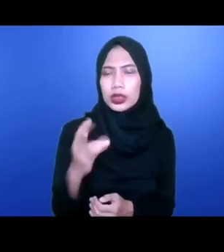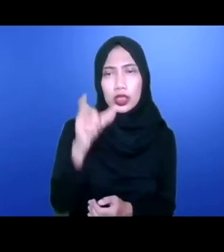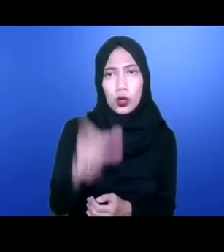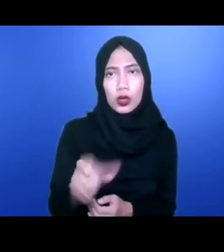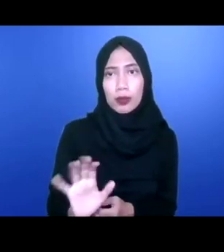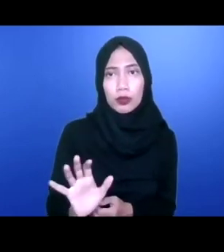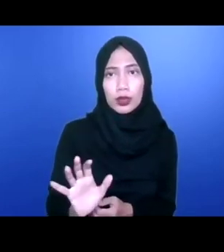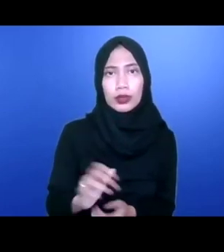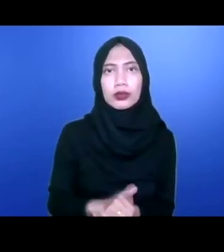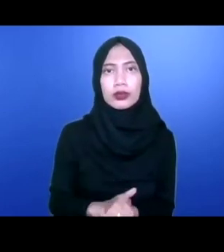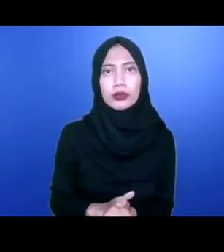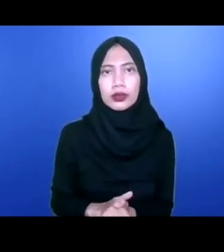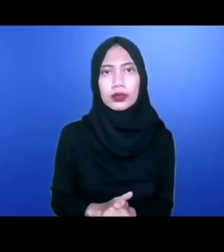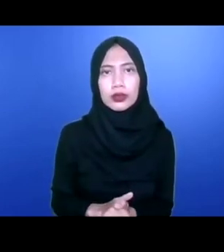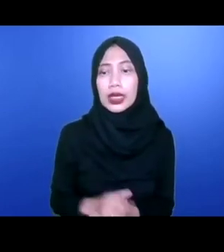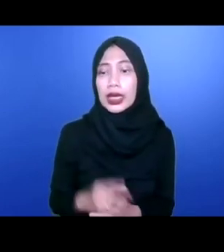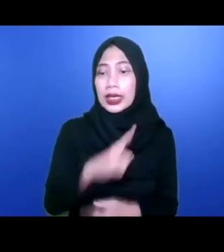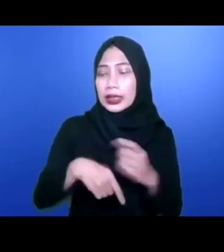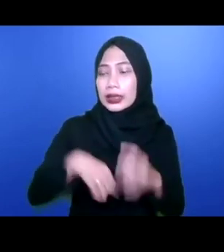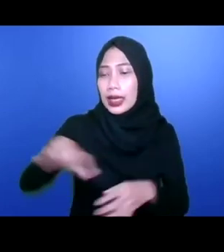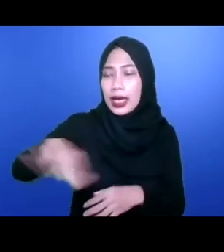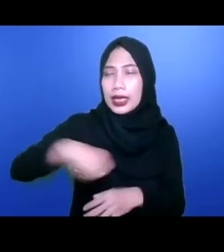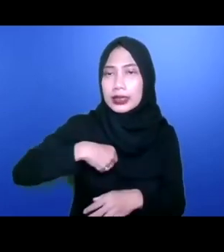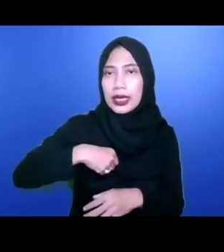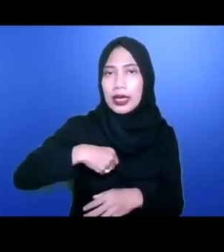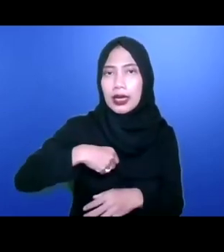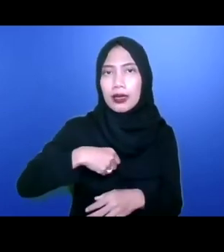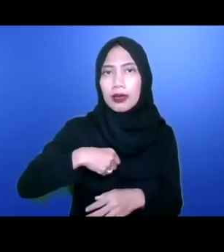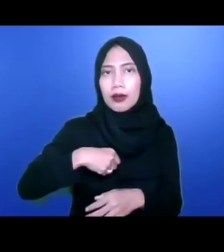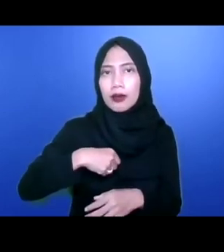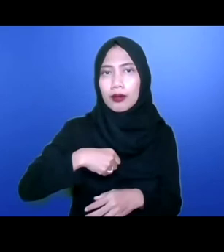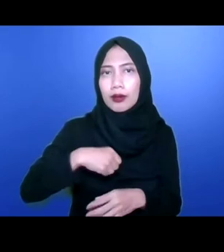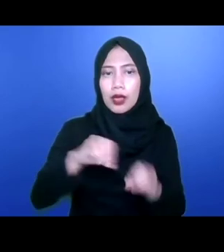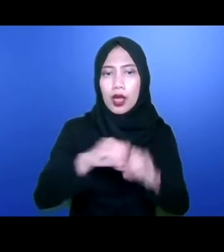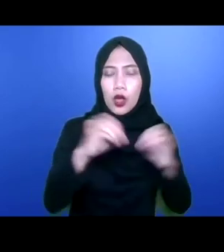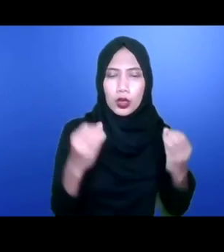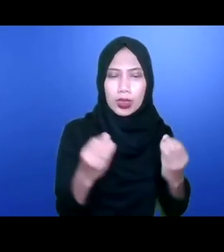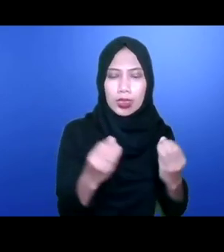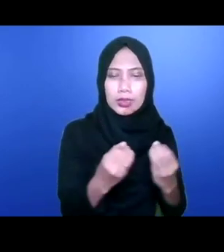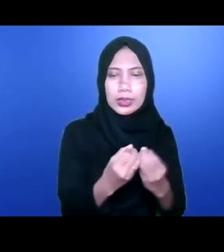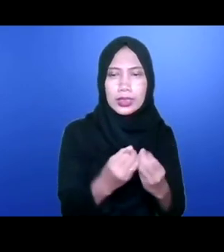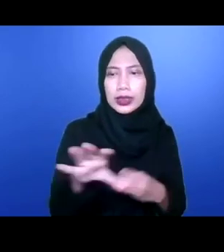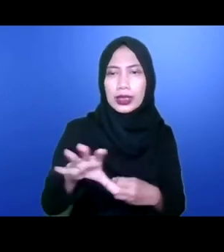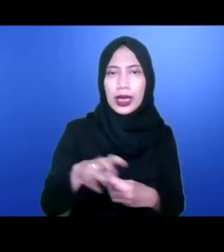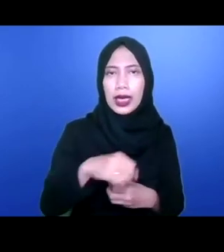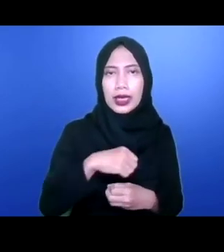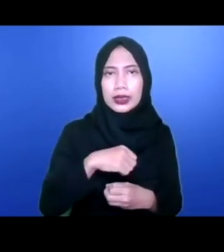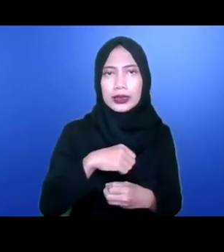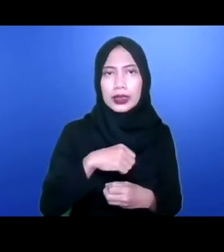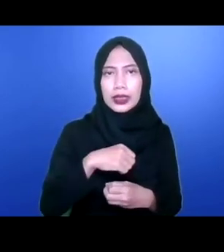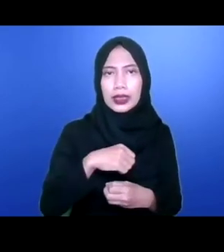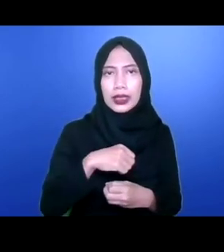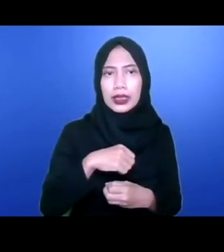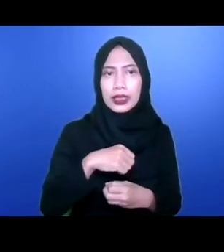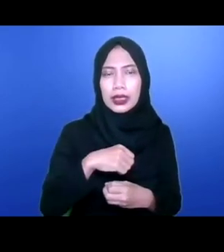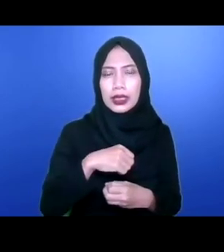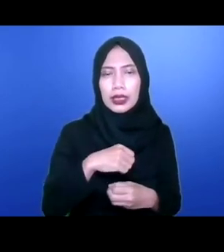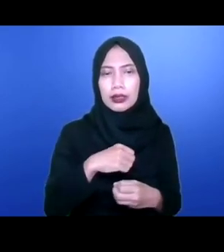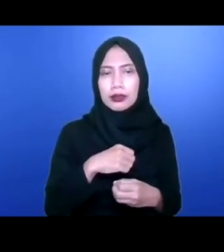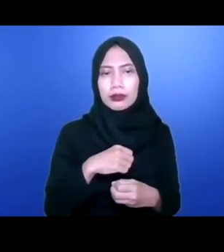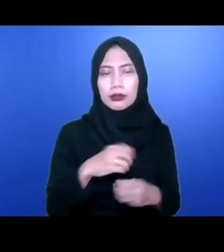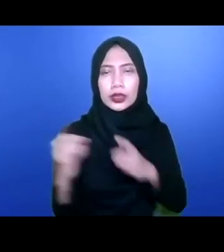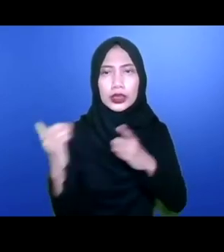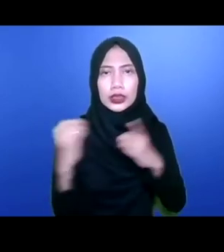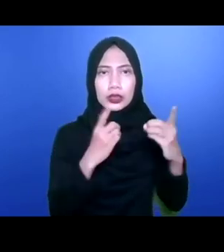besar negara ini kami ajak, baik bank dan non-bank. Kita lakukan pilot, termasuk kita set working group komunikasinya. Ya